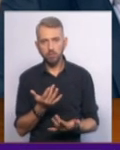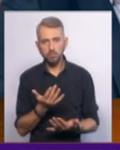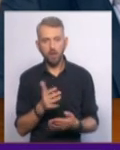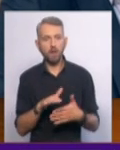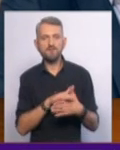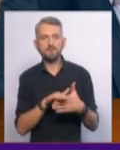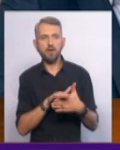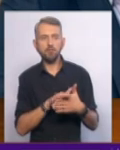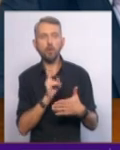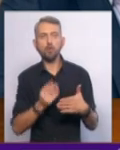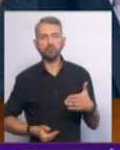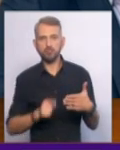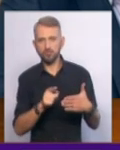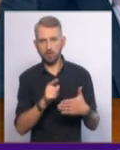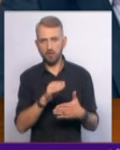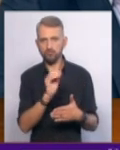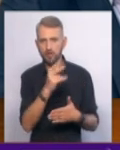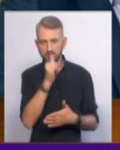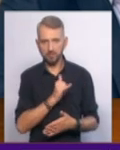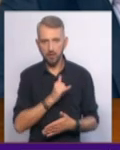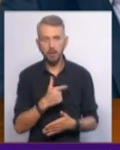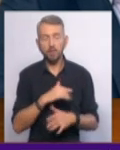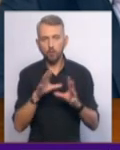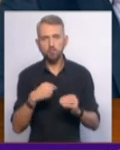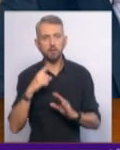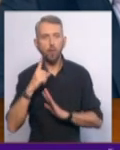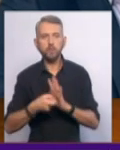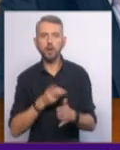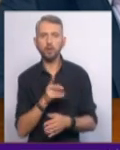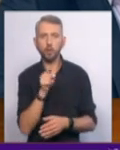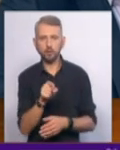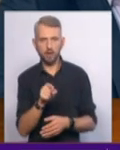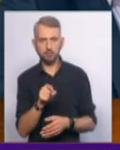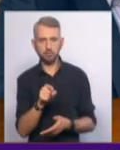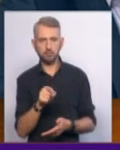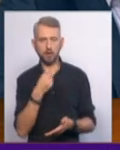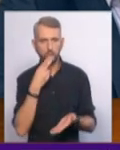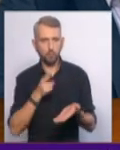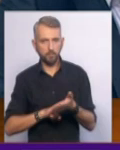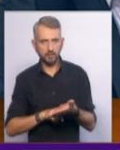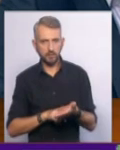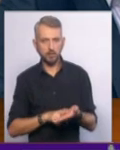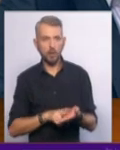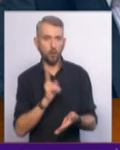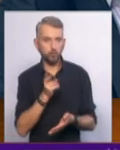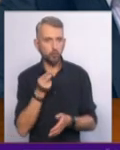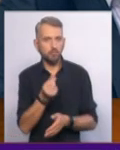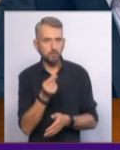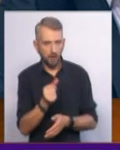фамилия жильцов. Информацию, так. В общем, я узнала, кто там прописан. Кто-то платит за